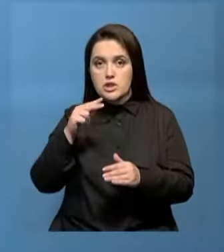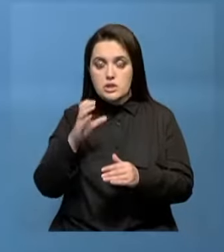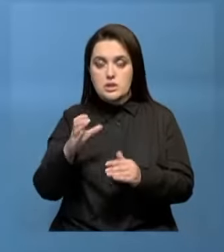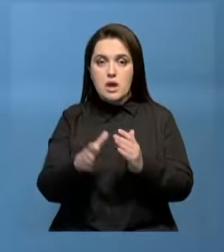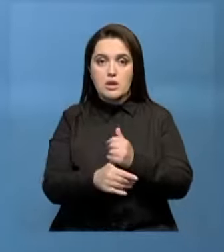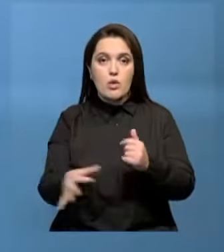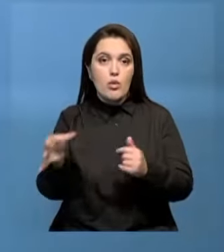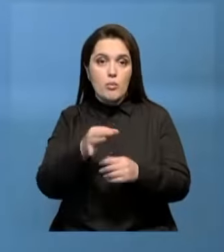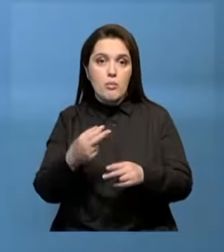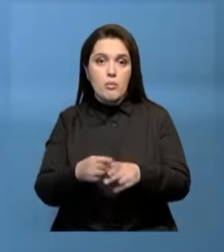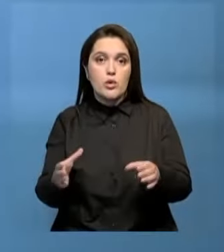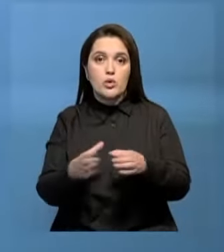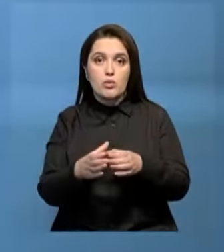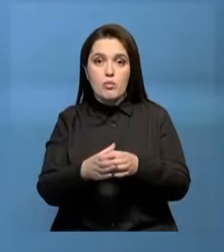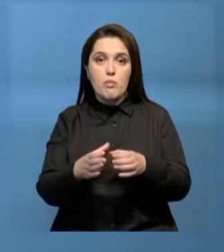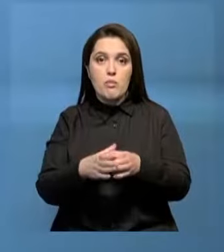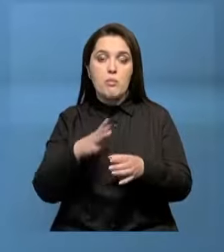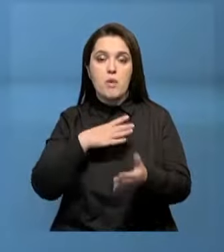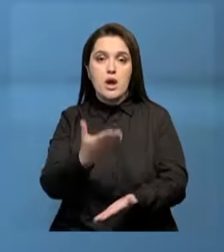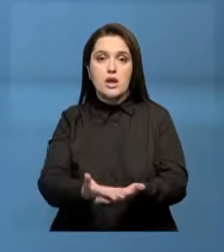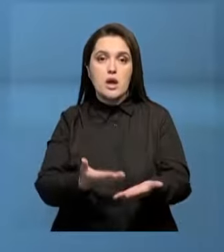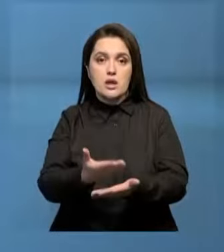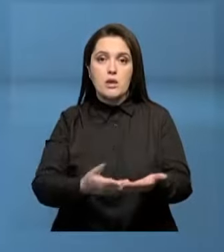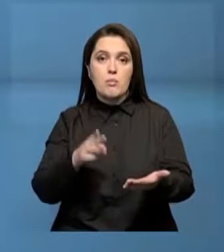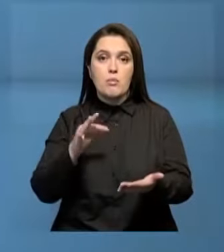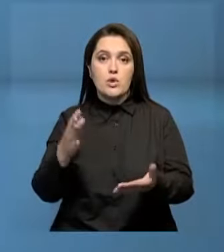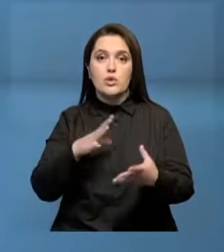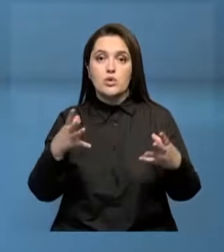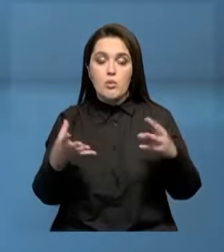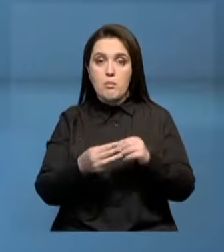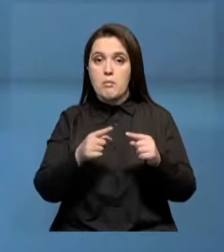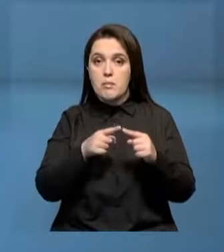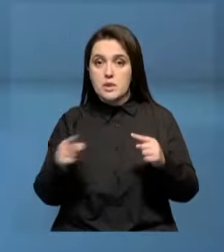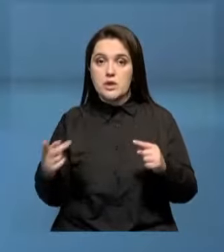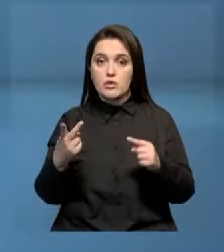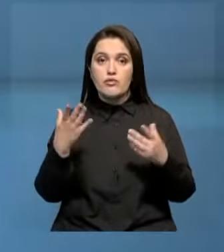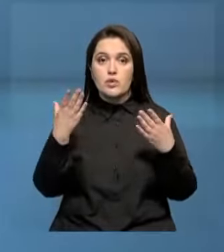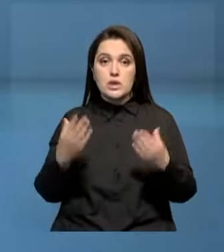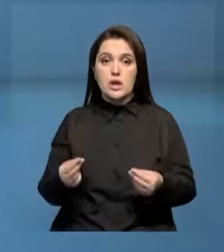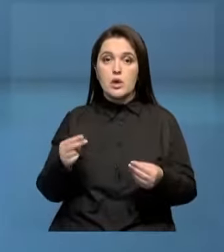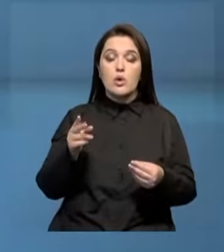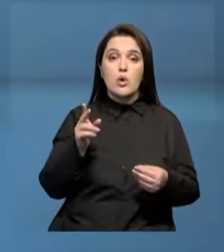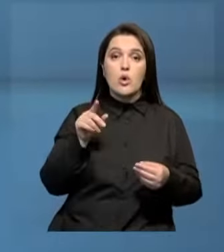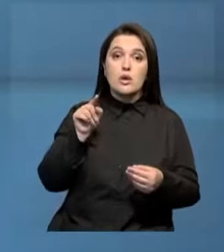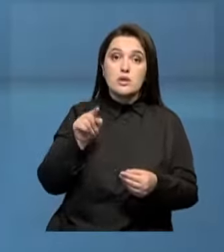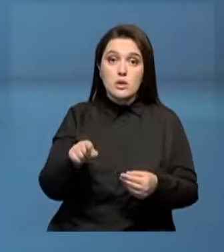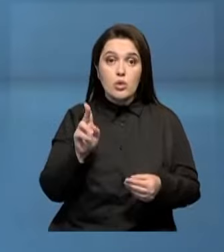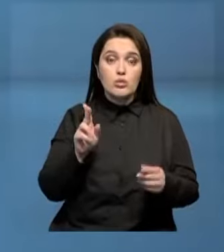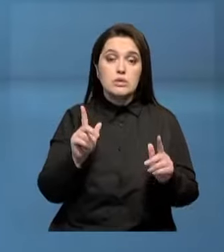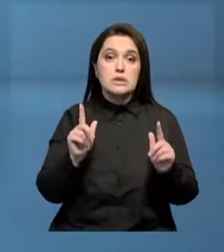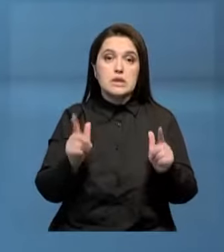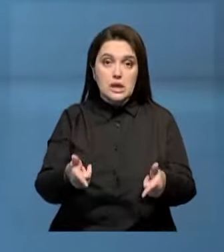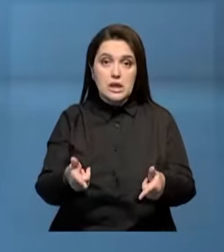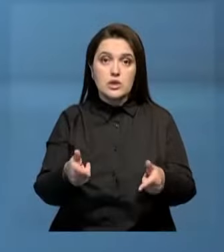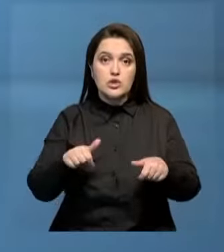области. Мобильные группы среди жителей провели разъяснительную работу по ее итогам. Так, по истечении 2 дней тех, кто